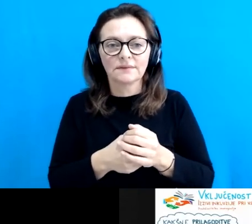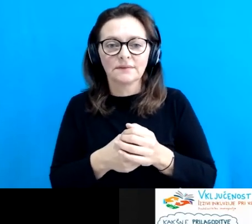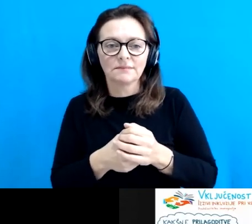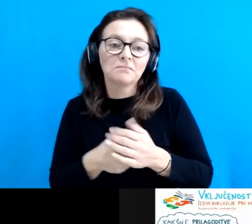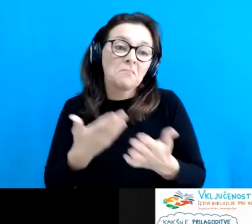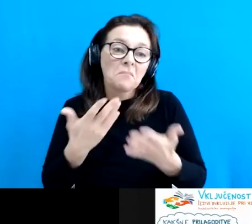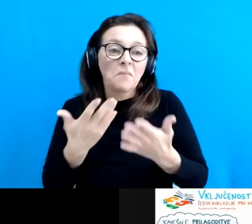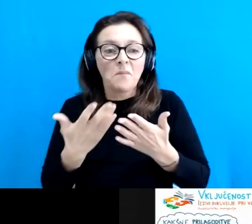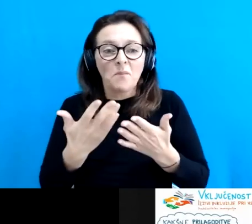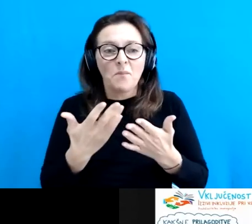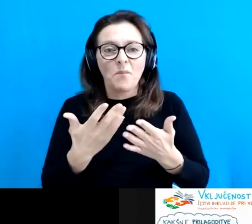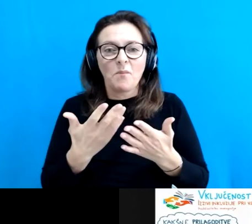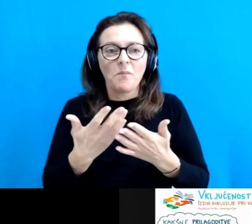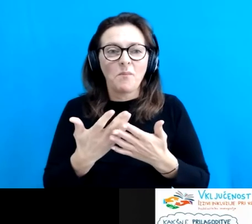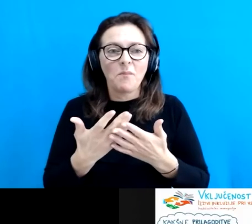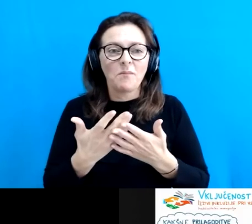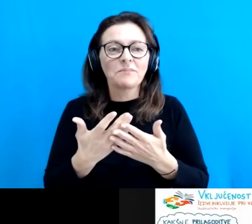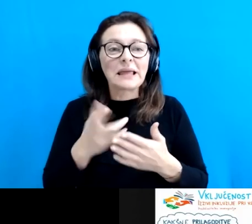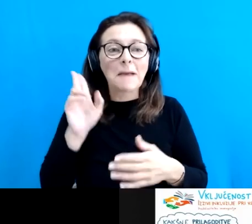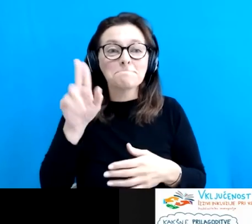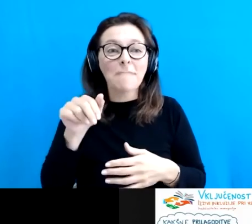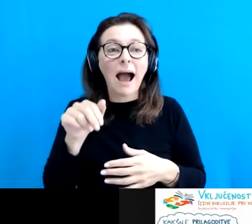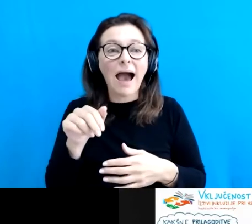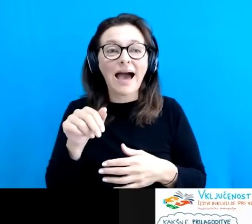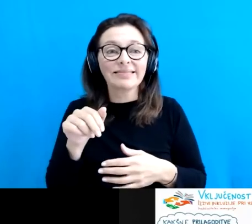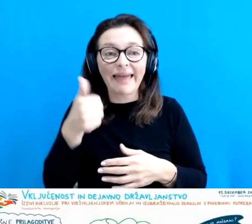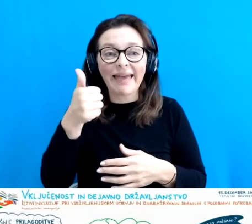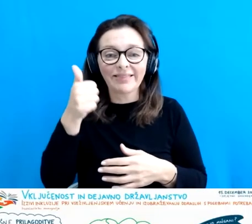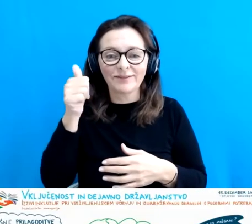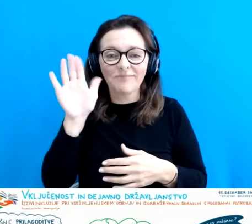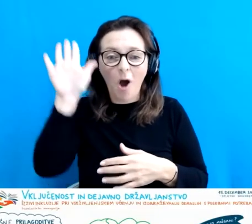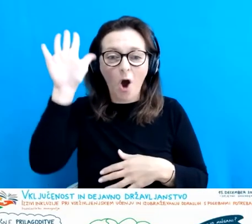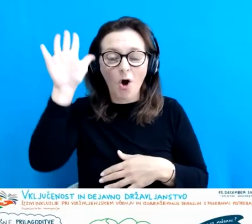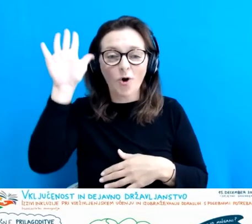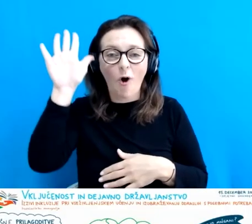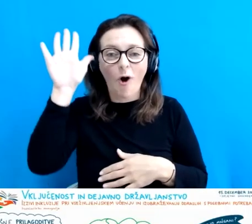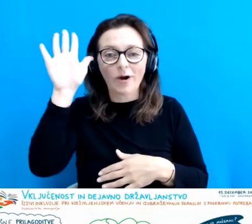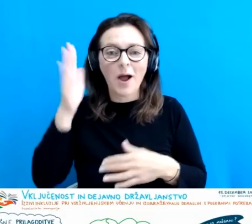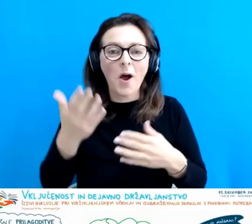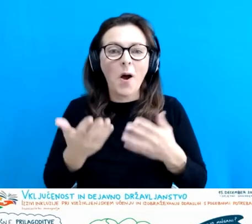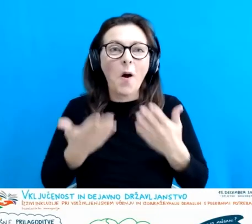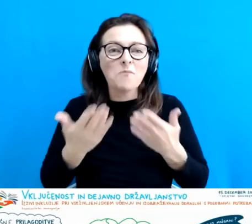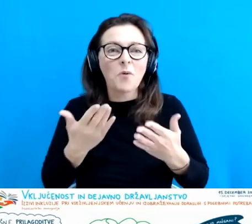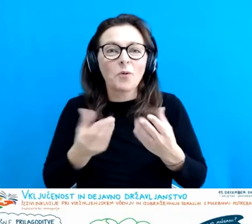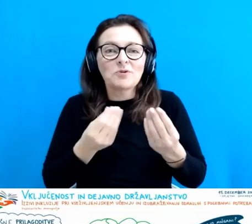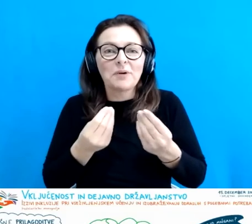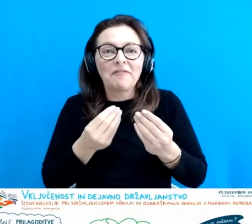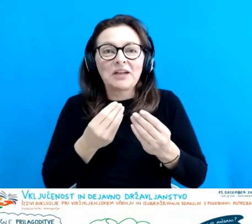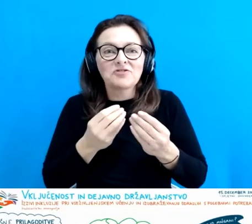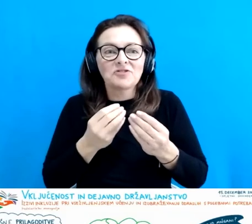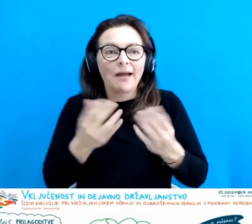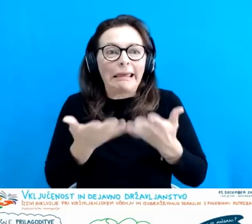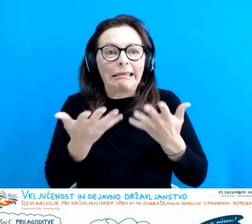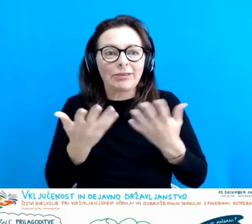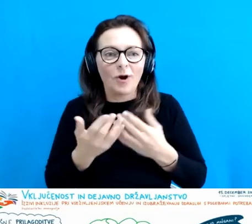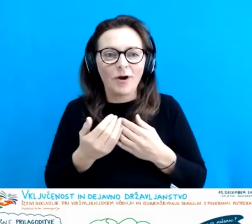Mogoče izdele... Imate kakšnega? Kakšnega vprašanja. Imate, mogoče izdele malo prehiter. Ne, pa Nataša